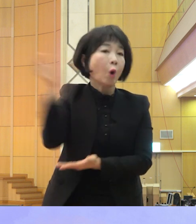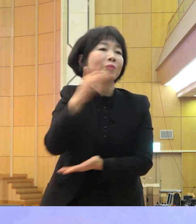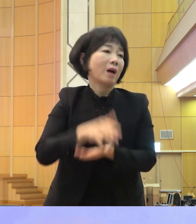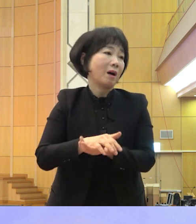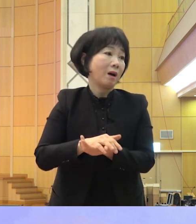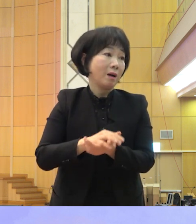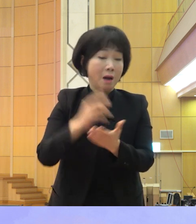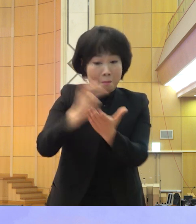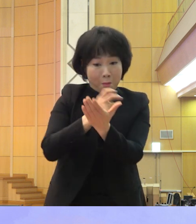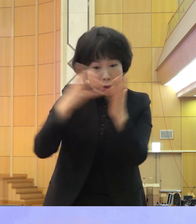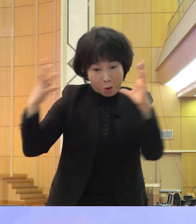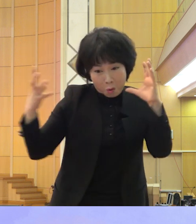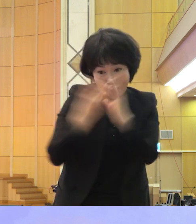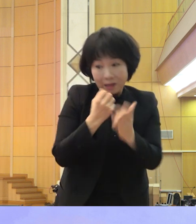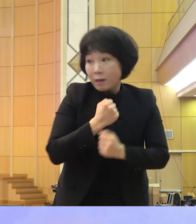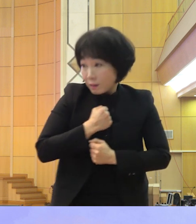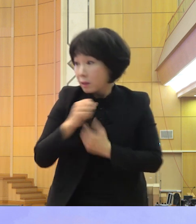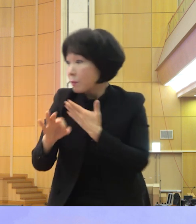다 지켜야